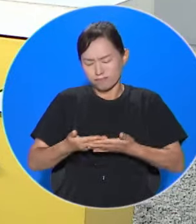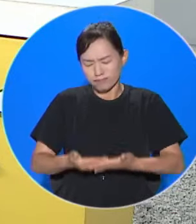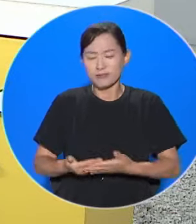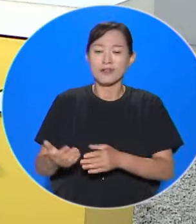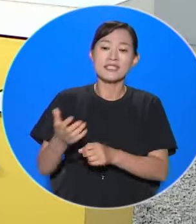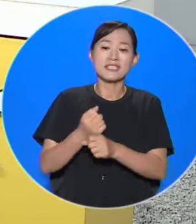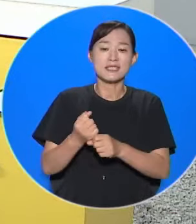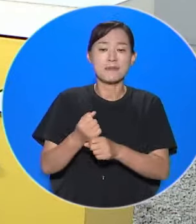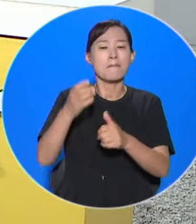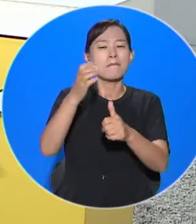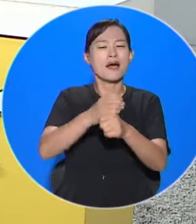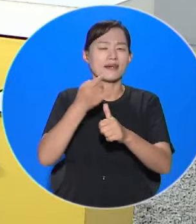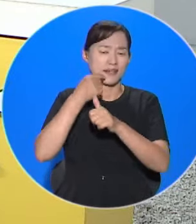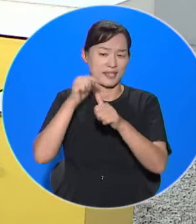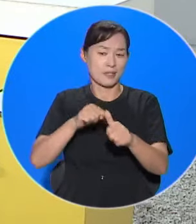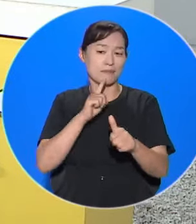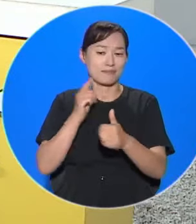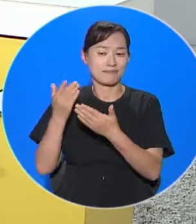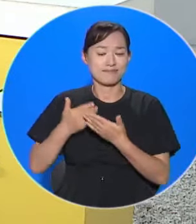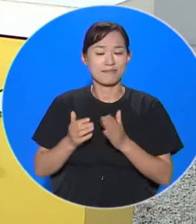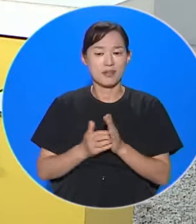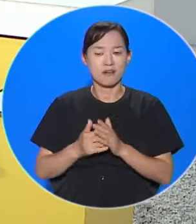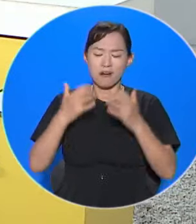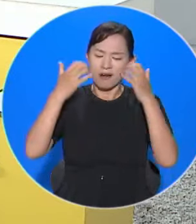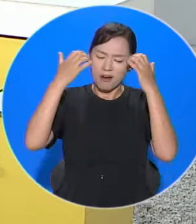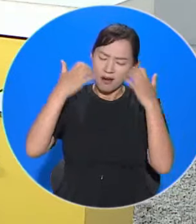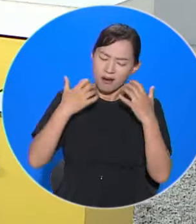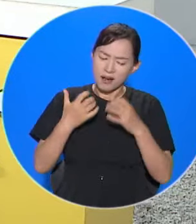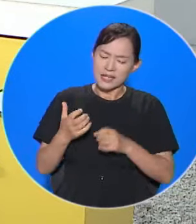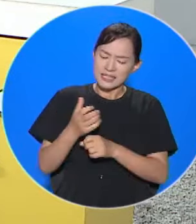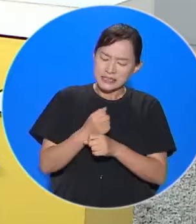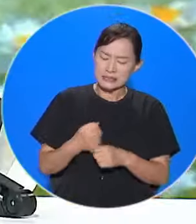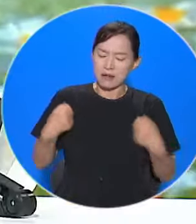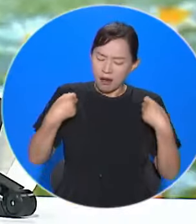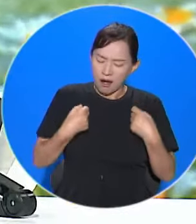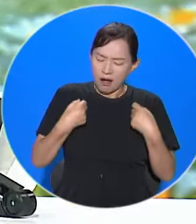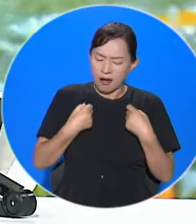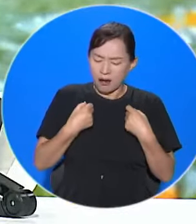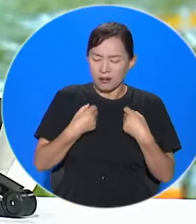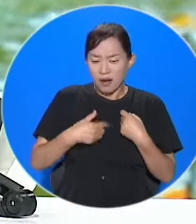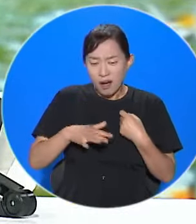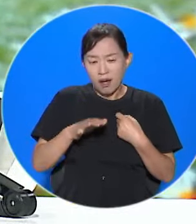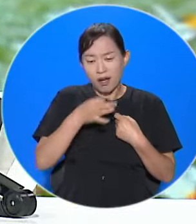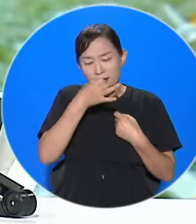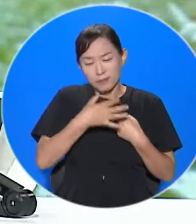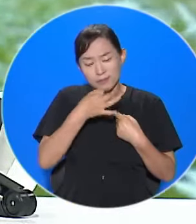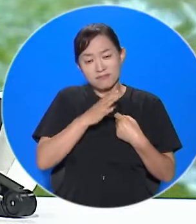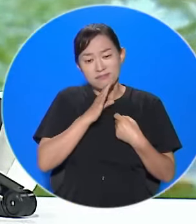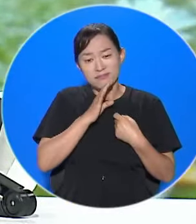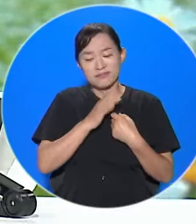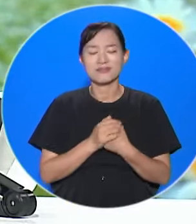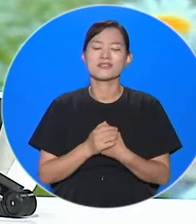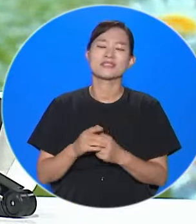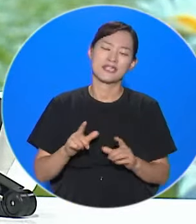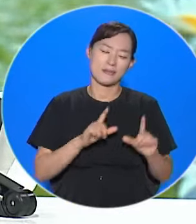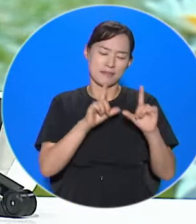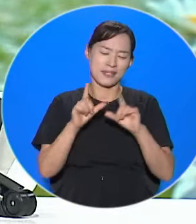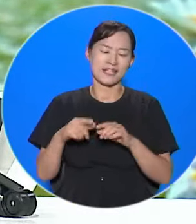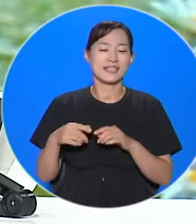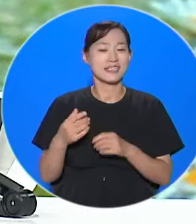짐을 맡기라고 하십니다. 무더운 여름날에 짐을 지고 길을 가는 것은 매우 힘든 일입니다. 우리 삶의